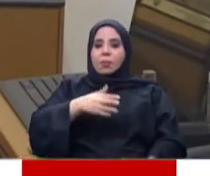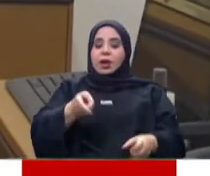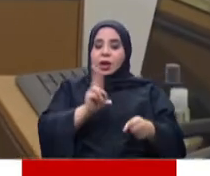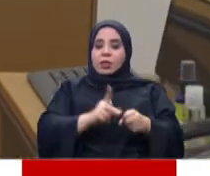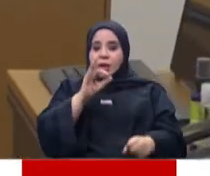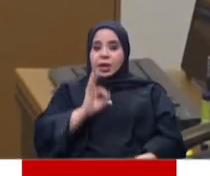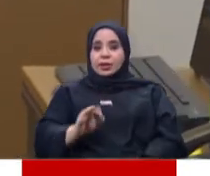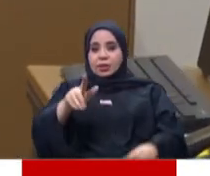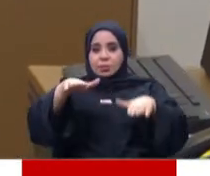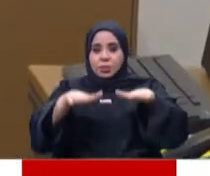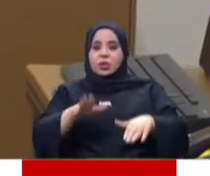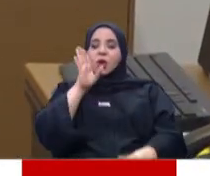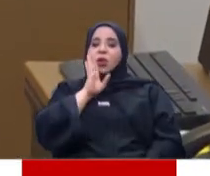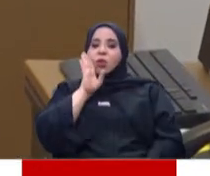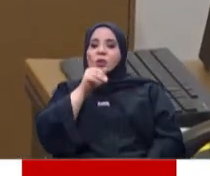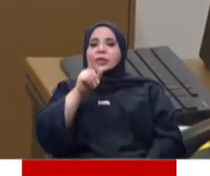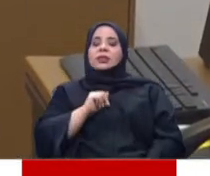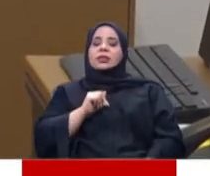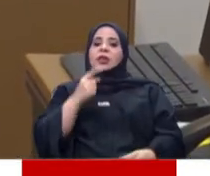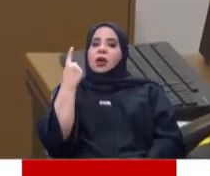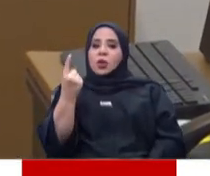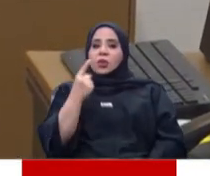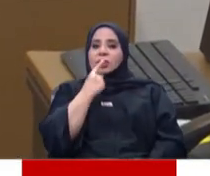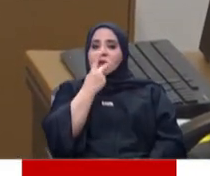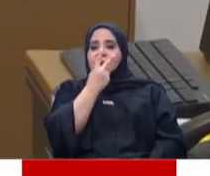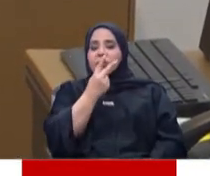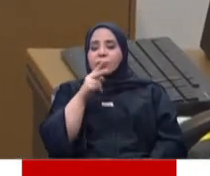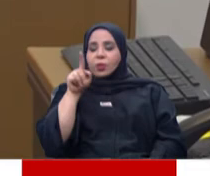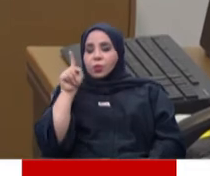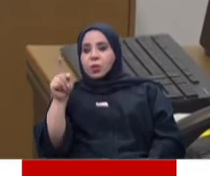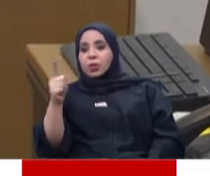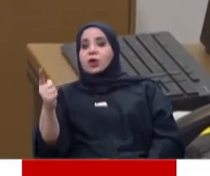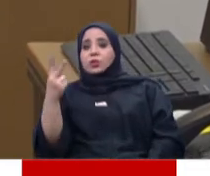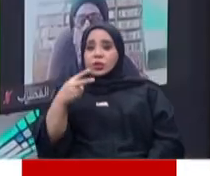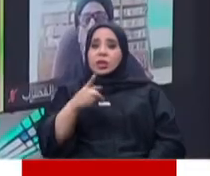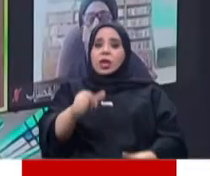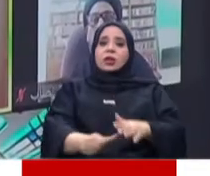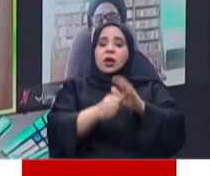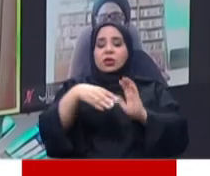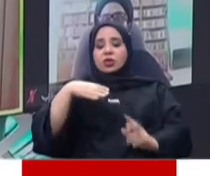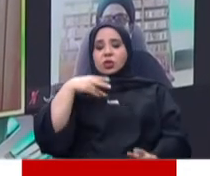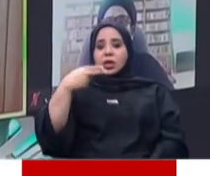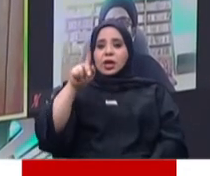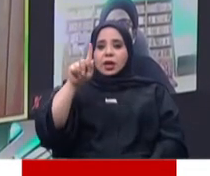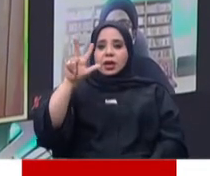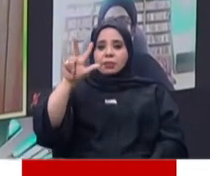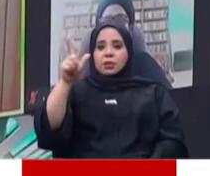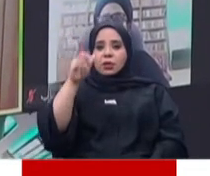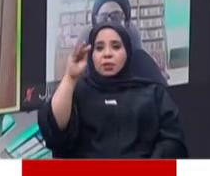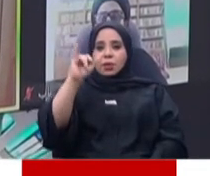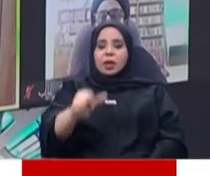جلسته الاعتيادية الأولى لسنة 2021 برئاسة معالي الشيخ عبد الرحمن بن محمد بن راشد الخليفة رئيس المجلس